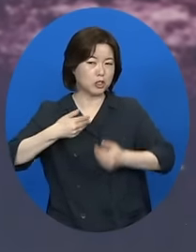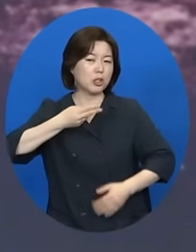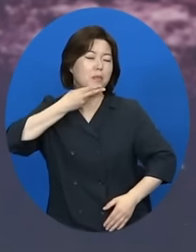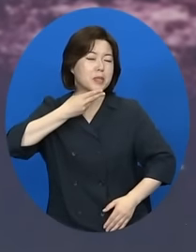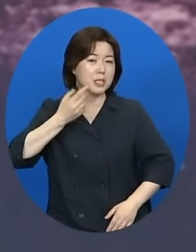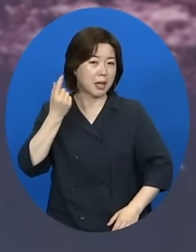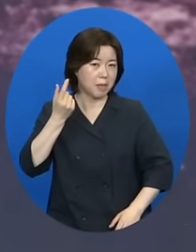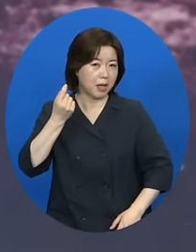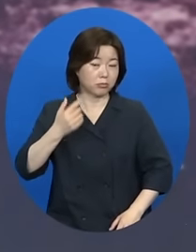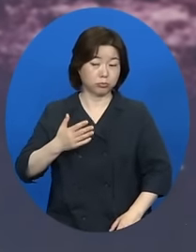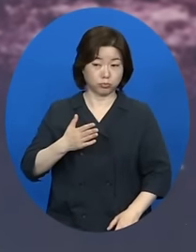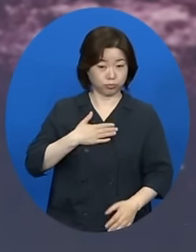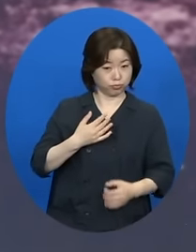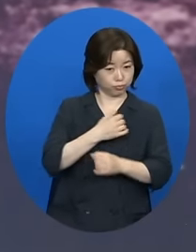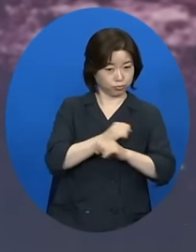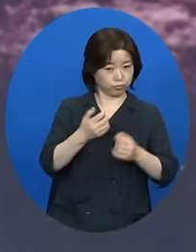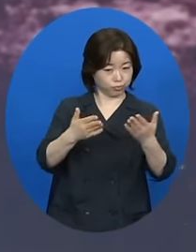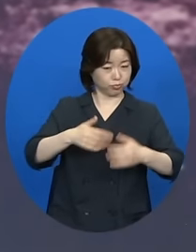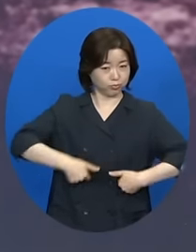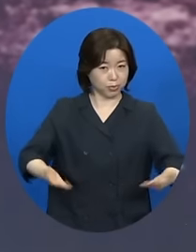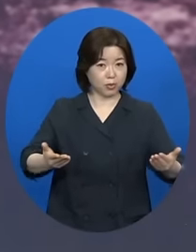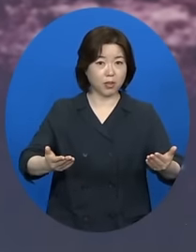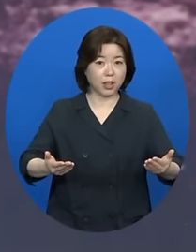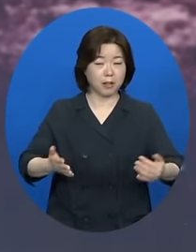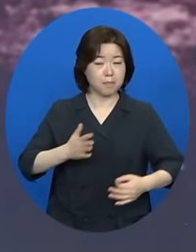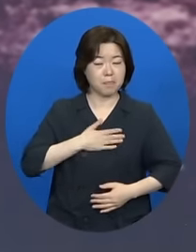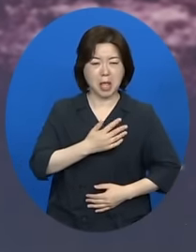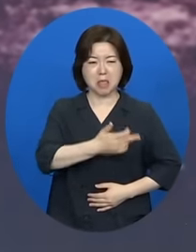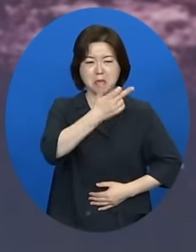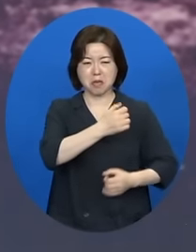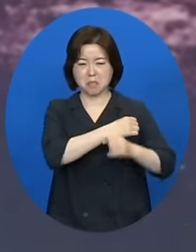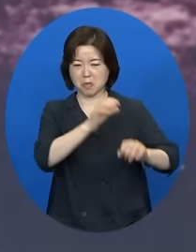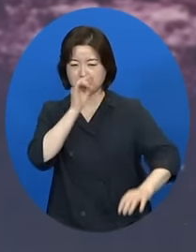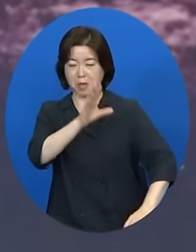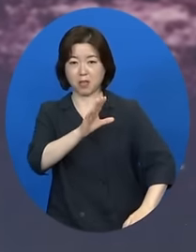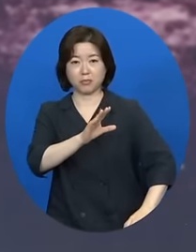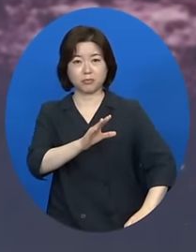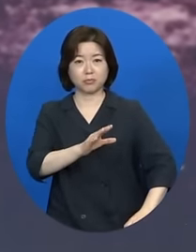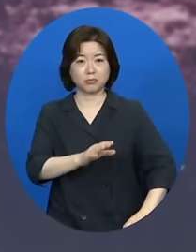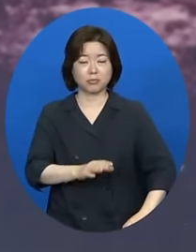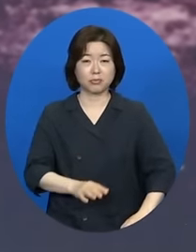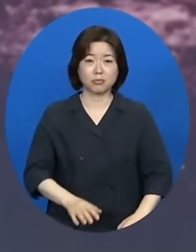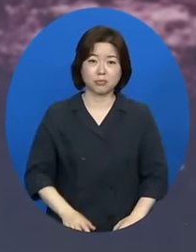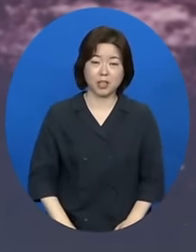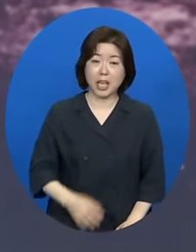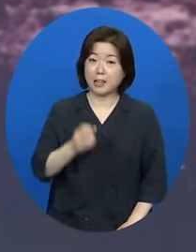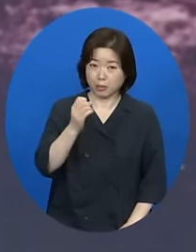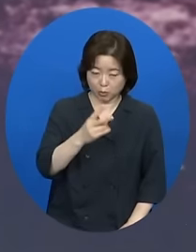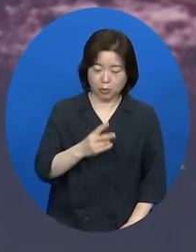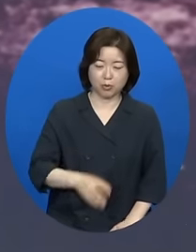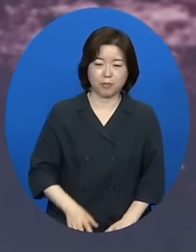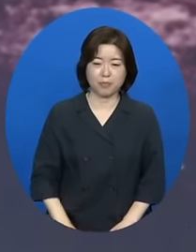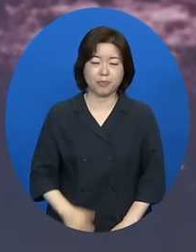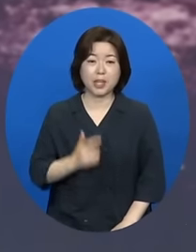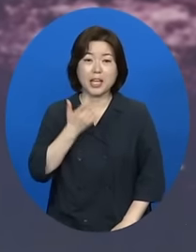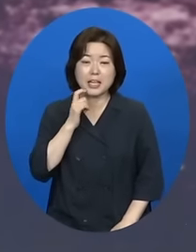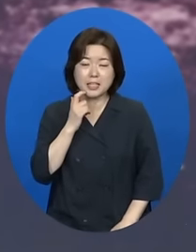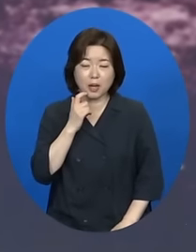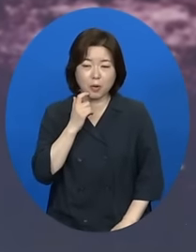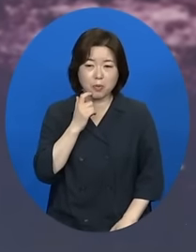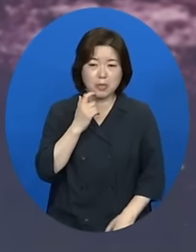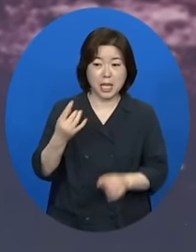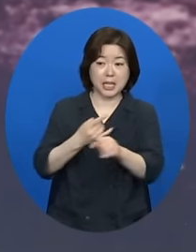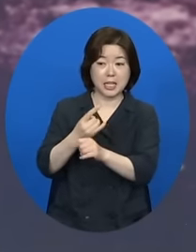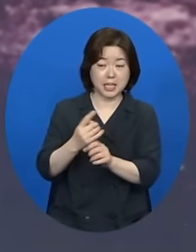않으셨지? 뭐 내가 용서할 이유가 뭐가 있어? 나도 형들을 용서할 수가 없어. 또한 야곱이 에서를 찾아가지